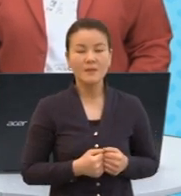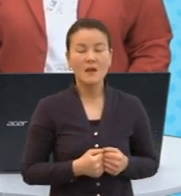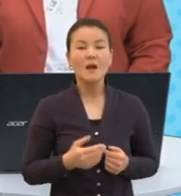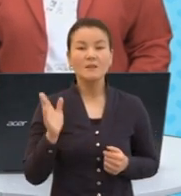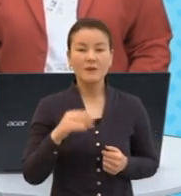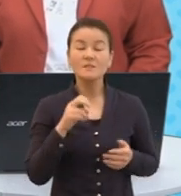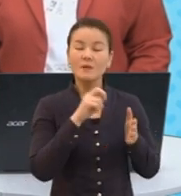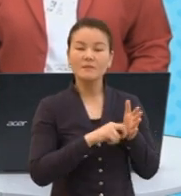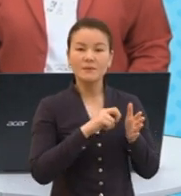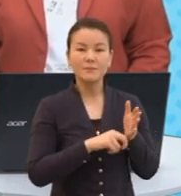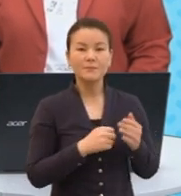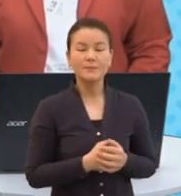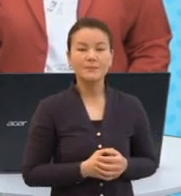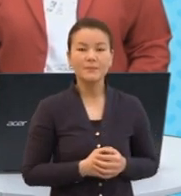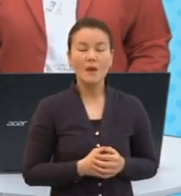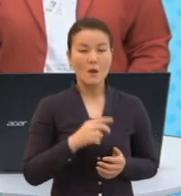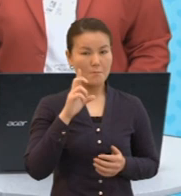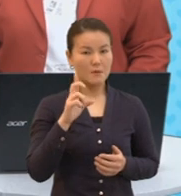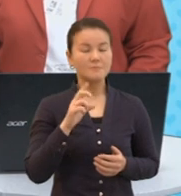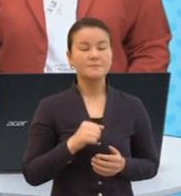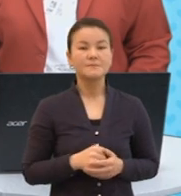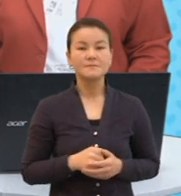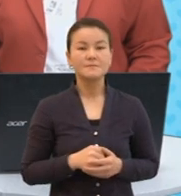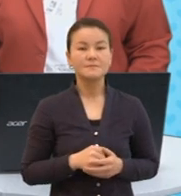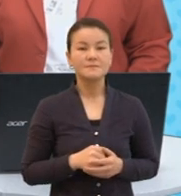А теперь давайте проверим. Б.